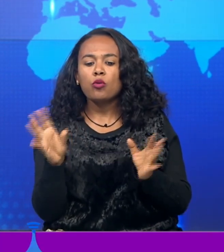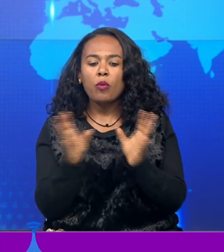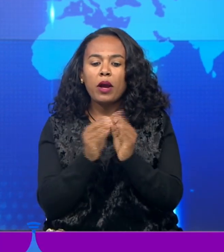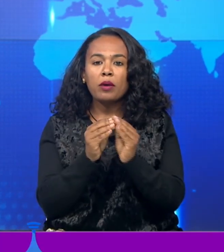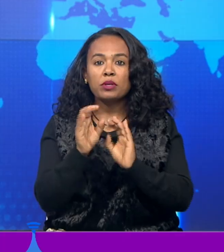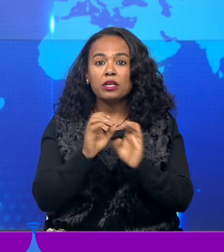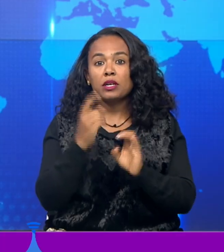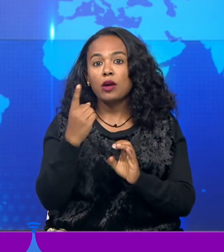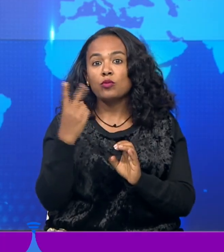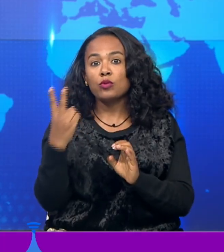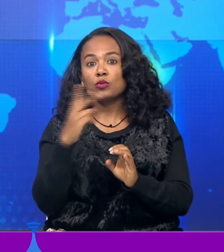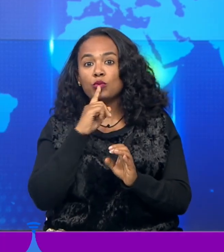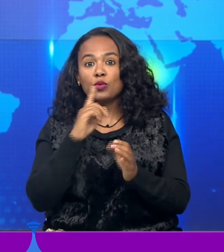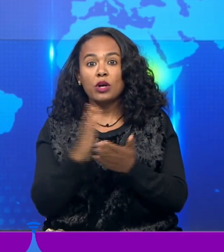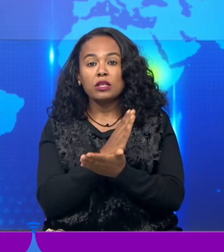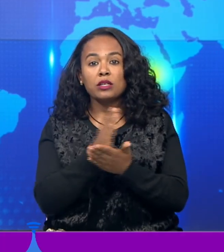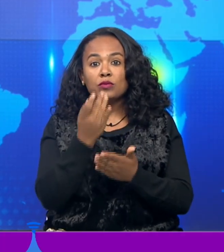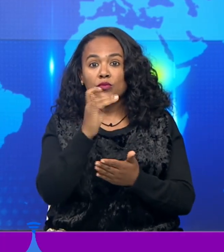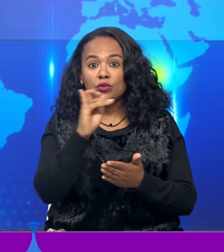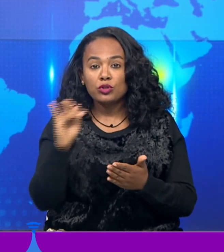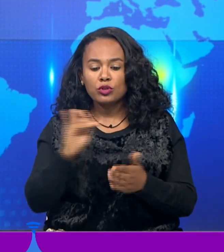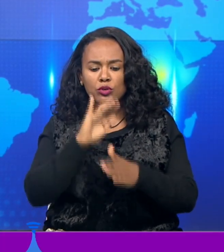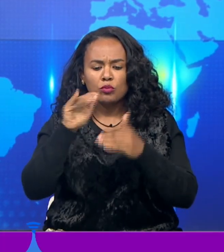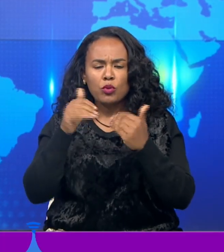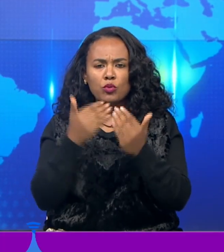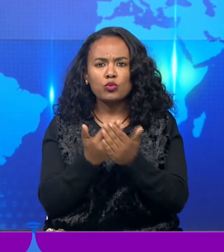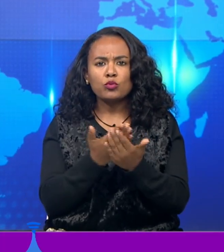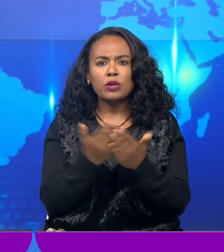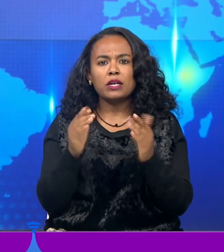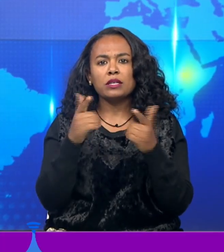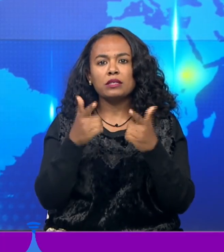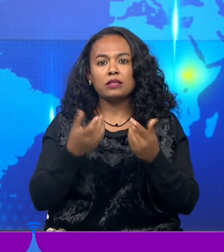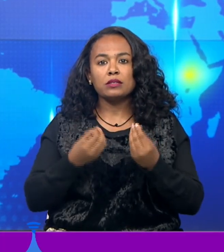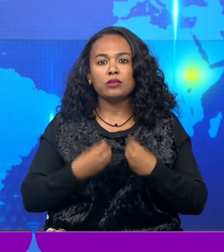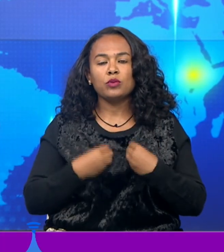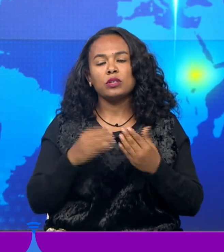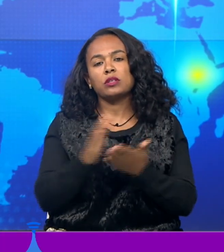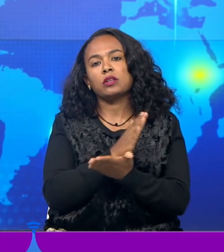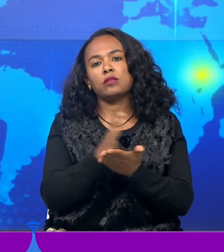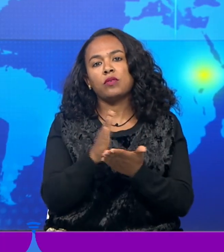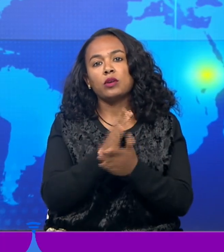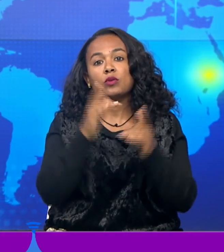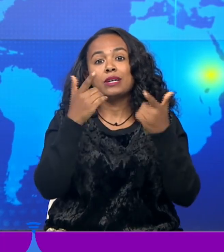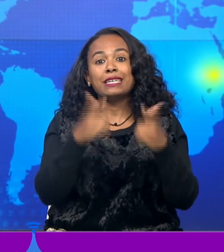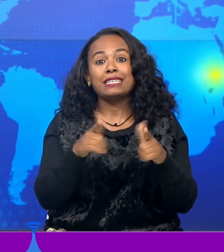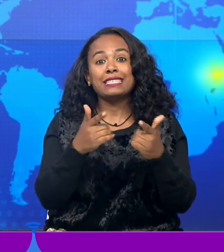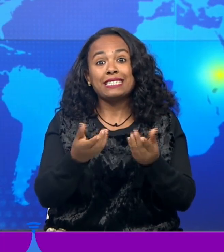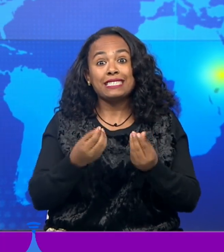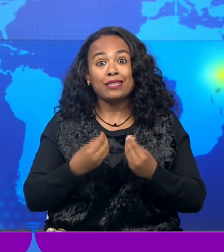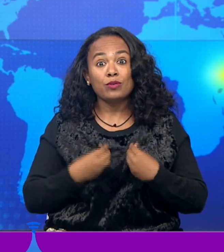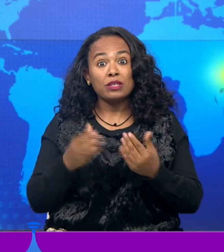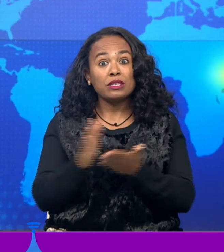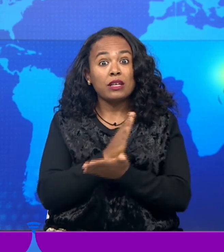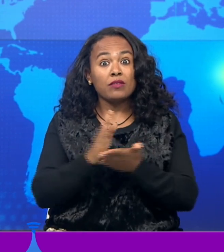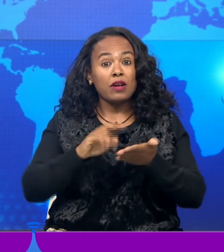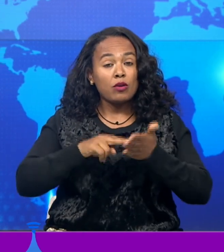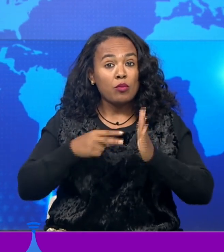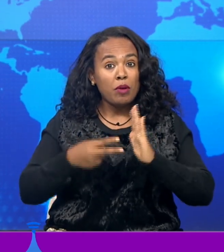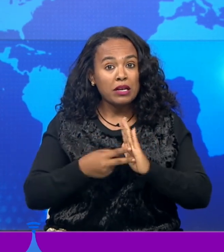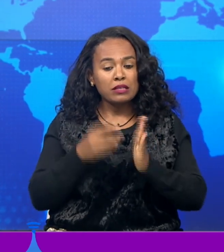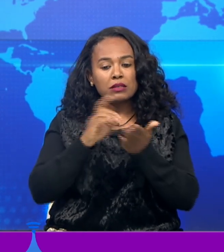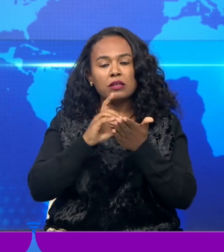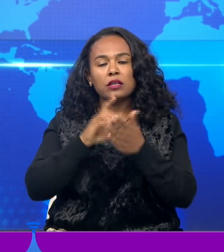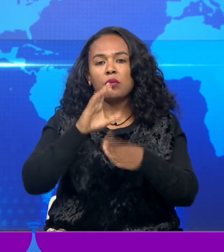ነው ያልተሳተፍኩት እንጂ በሙሉ ላይ እድል ተሰጥቶኝ ተሳትፌያለሁ። እድል ተሰጥቶኝ ተሳትፌያለሁ ማለት ከተማው